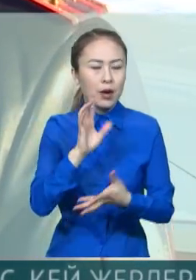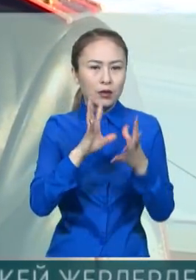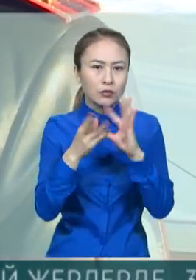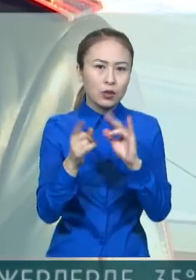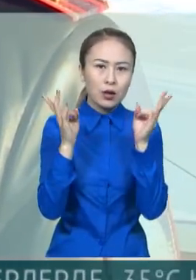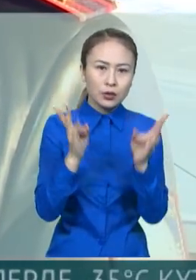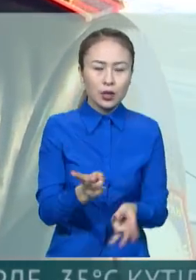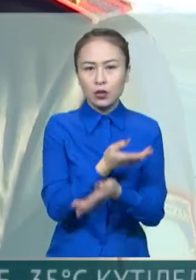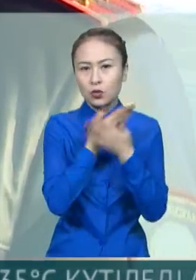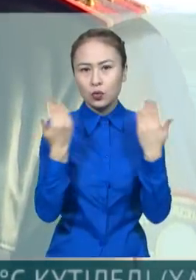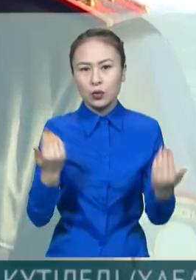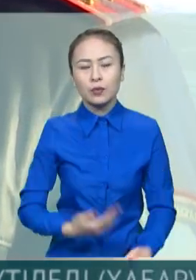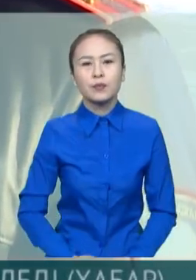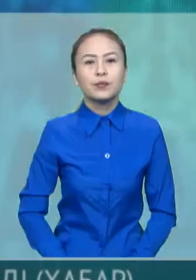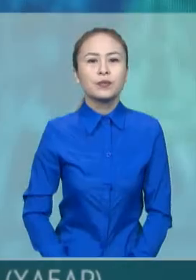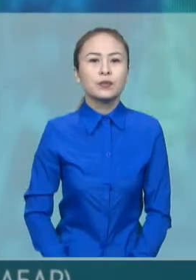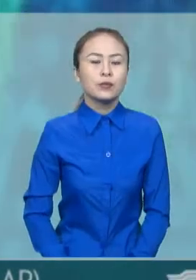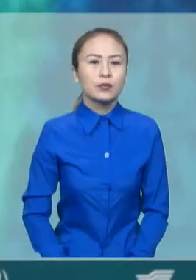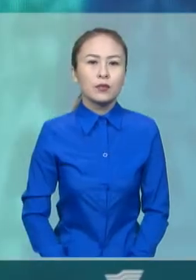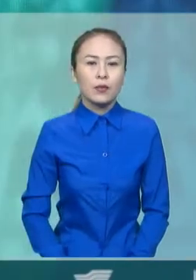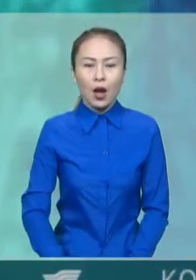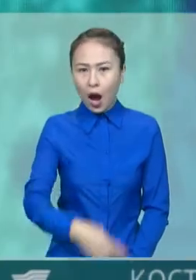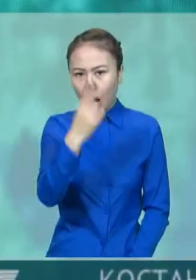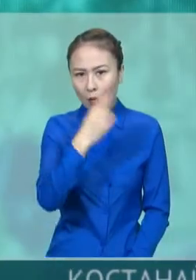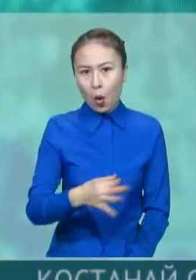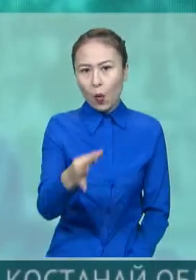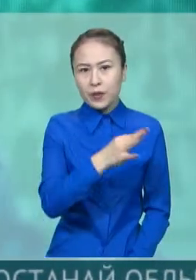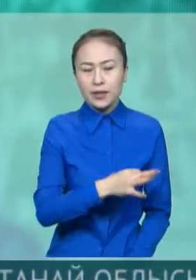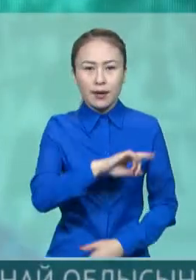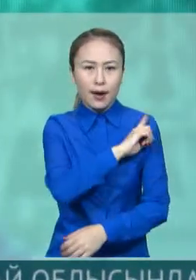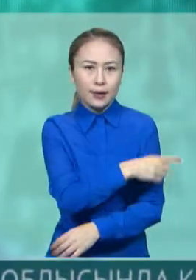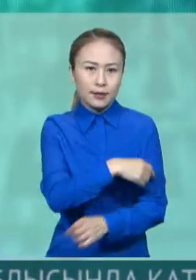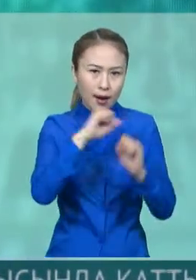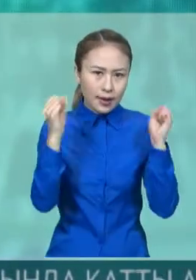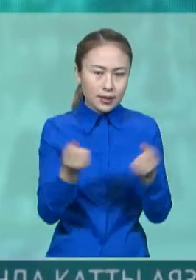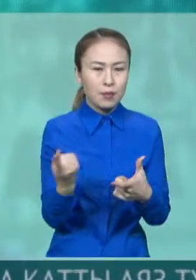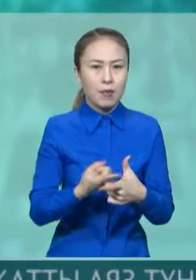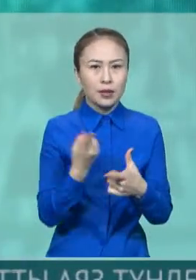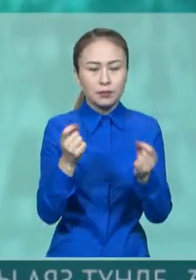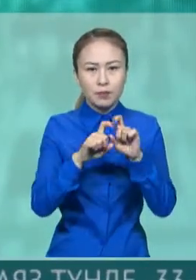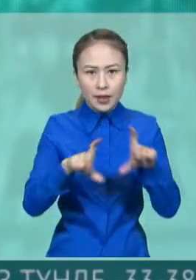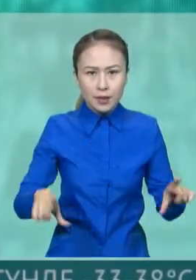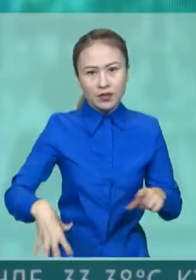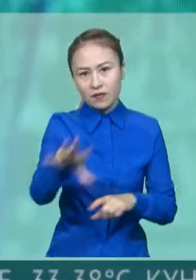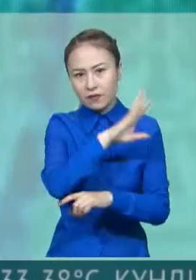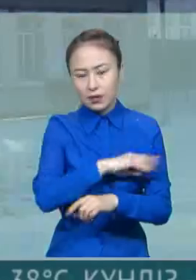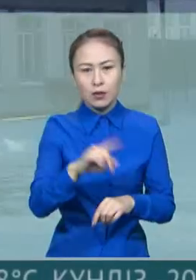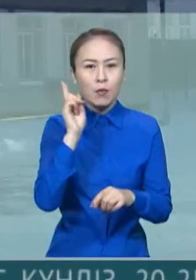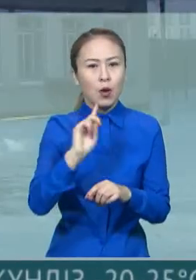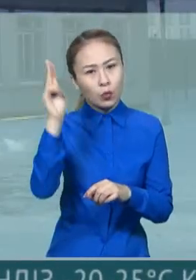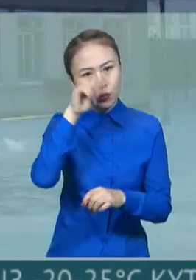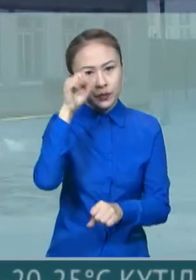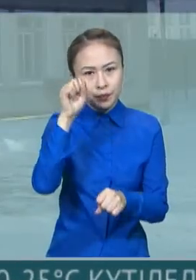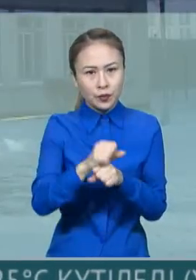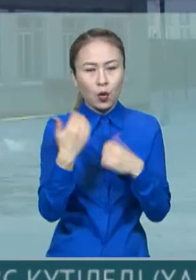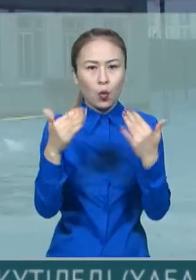ешкім зардап шеккен жоқ. Ақмола облысында қатты аязға байланысты мектептерде барлық сыныптар үшін сабақ